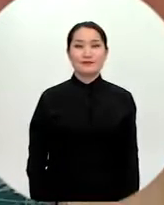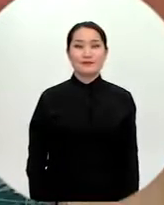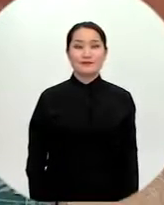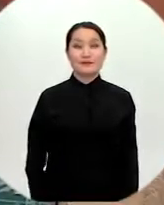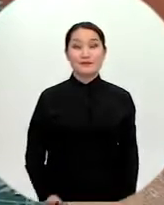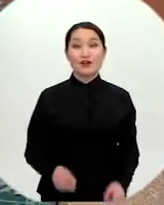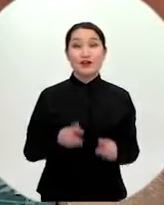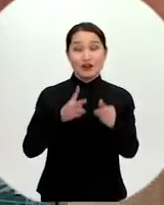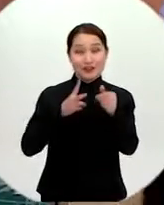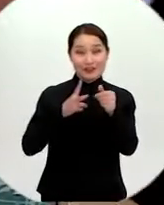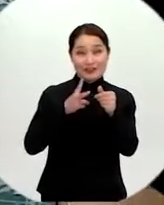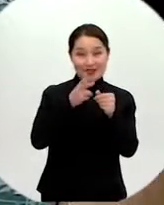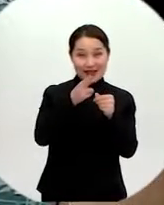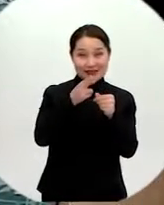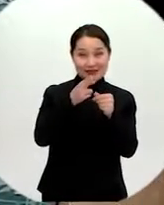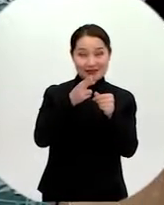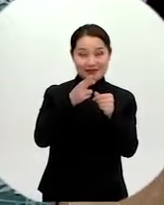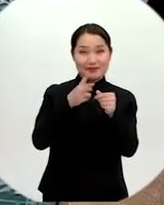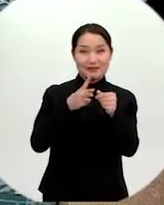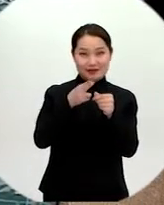За мөн бас голоор нь